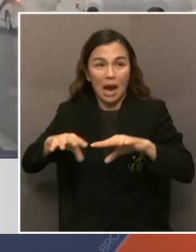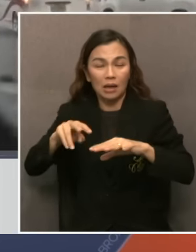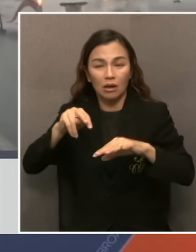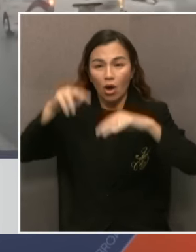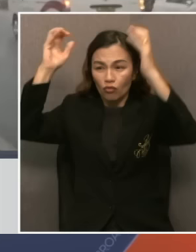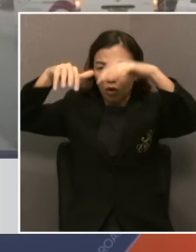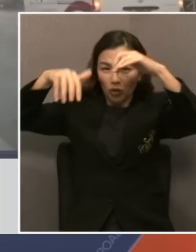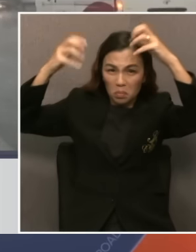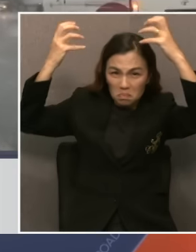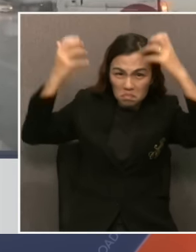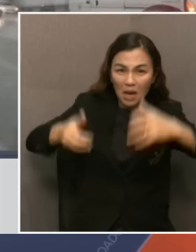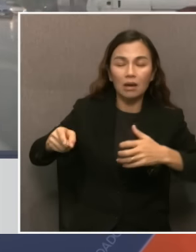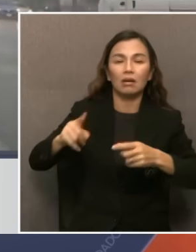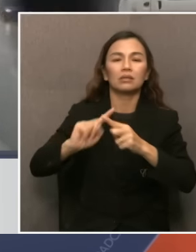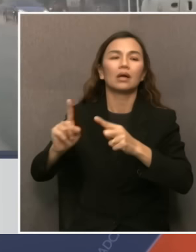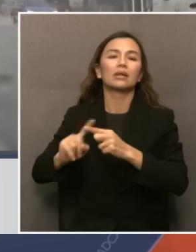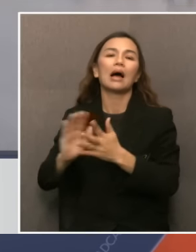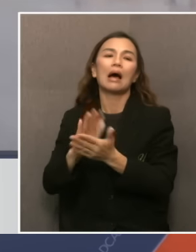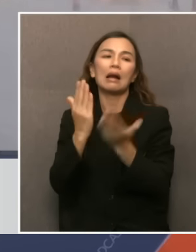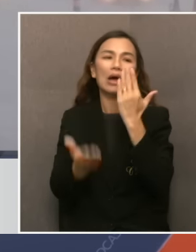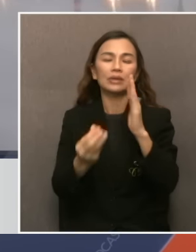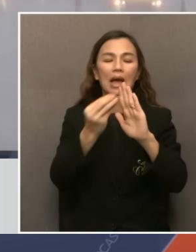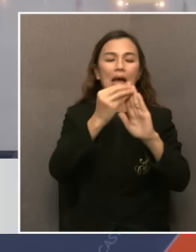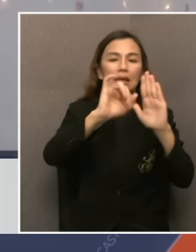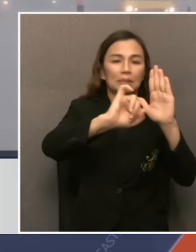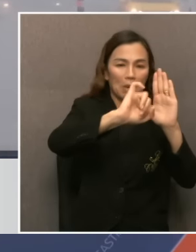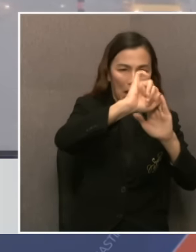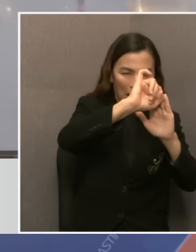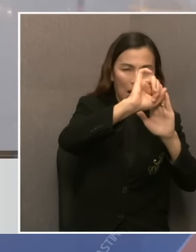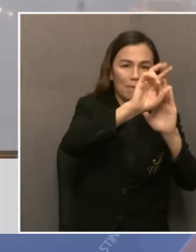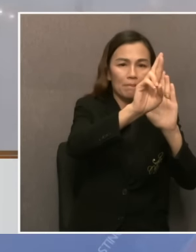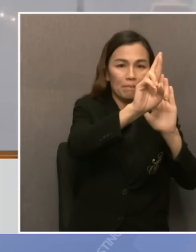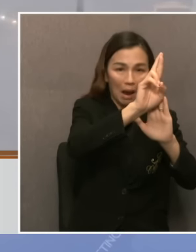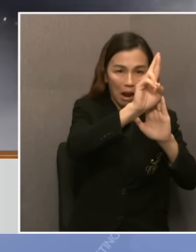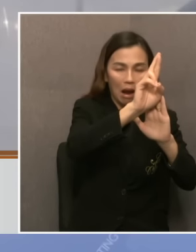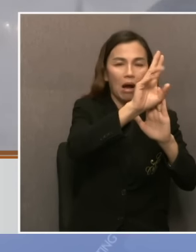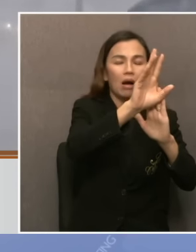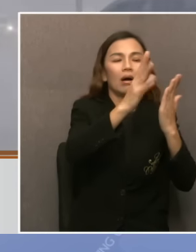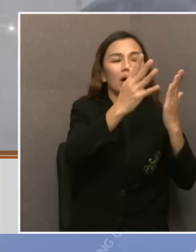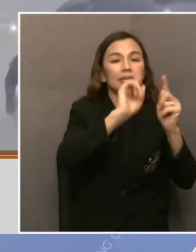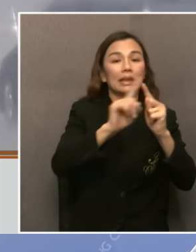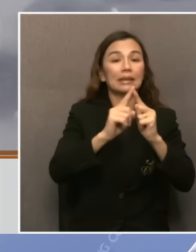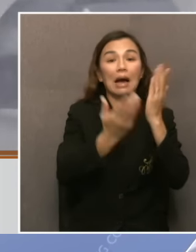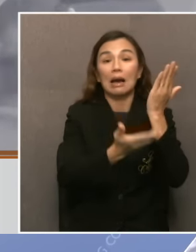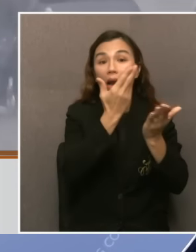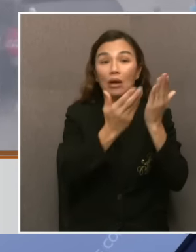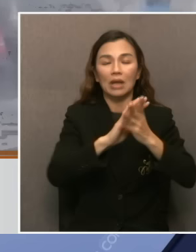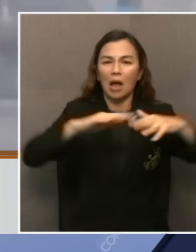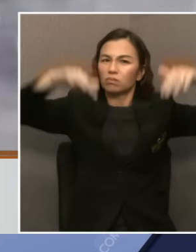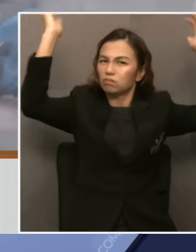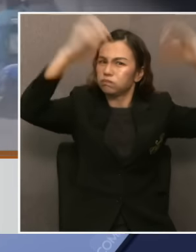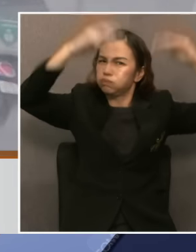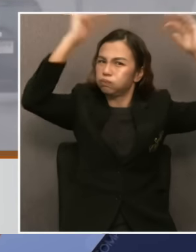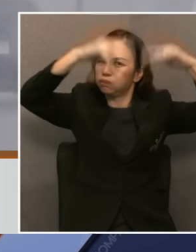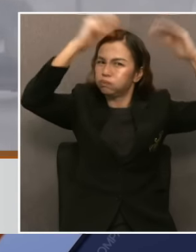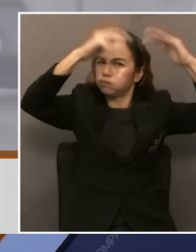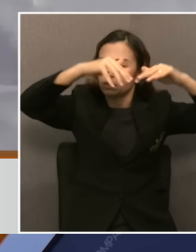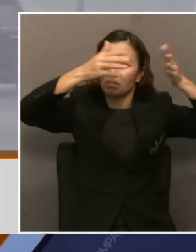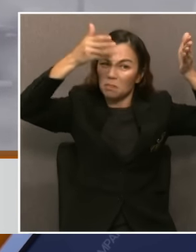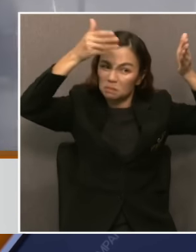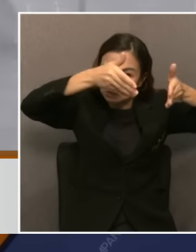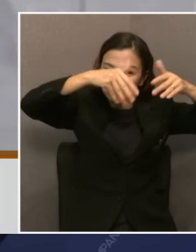เหนือที่ผ่านมาไม่ว่าจะเป็นเชียงรายเชียงใหม่แม่สายอันนั้นมันจะเป็นลักษณะของฝนตกหนักเหมือนกับเรนบอมน